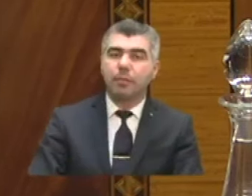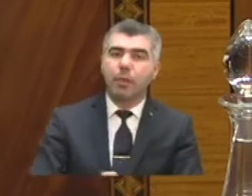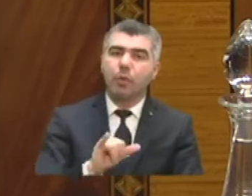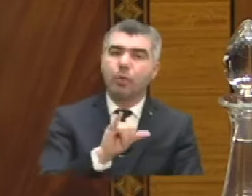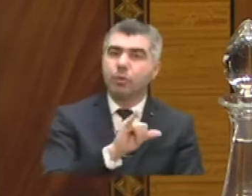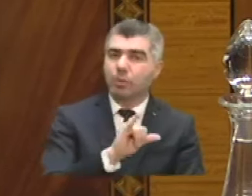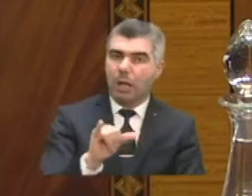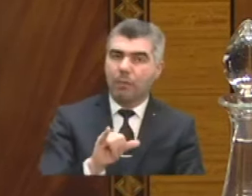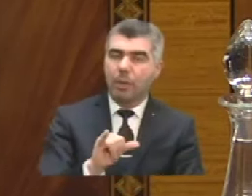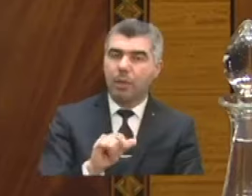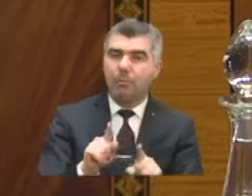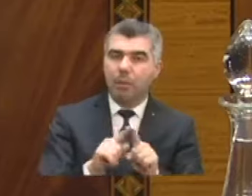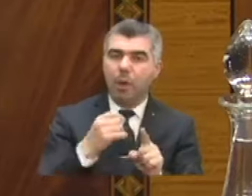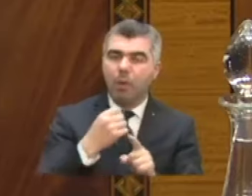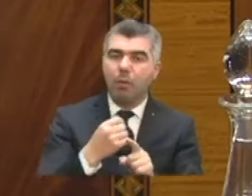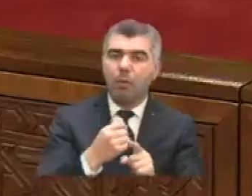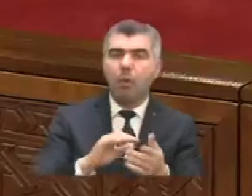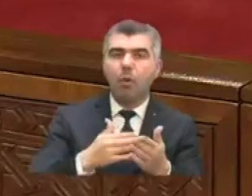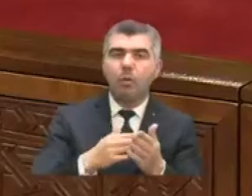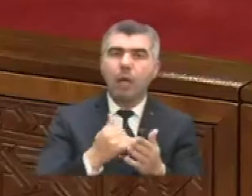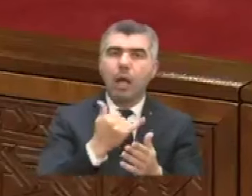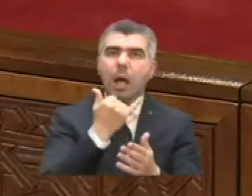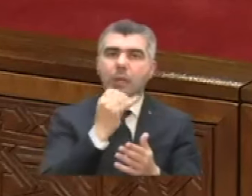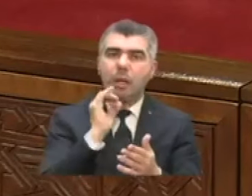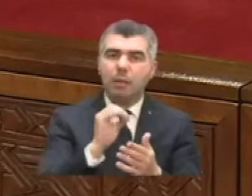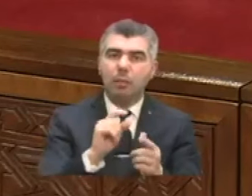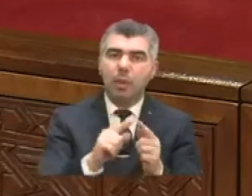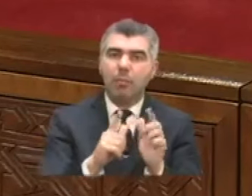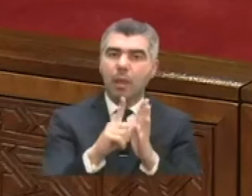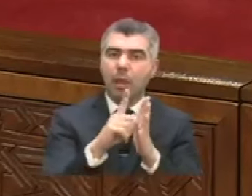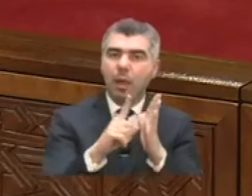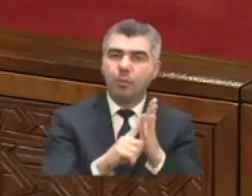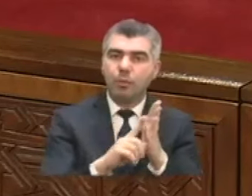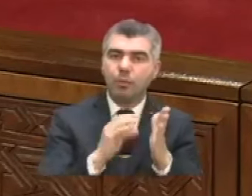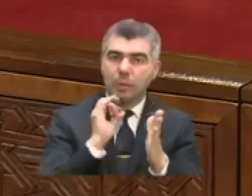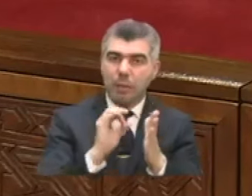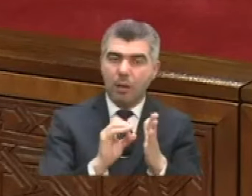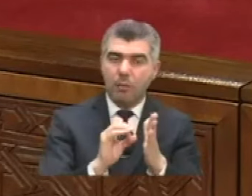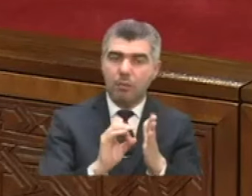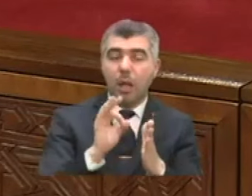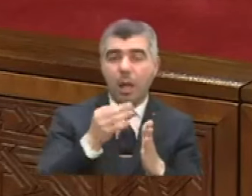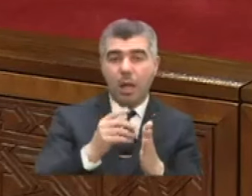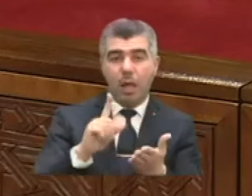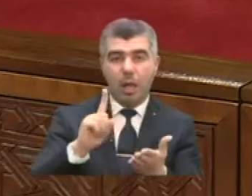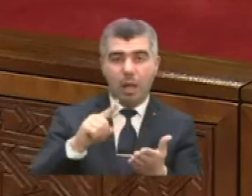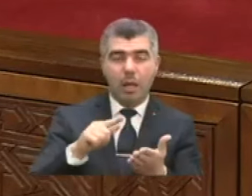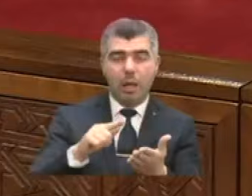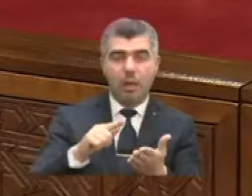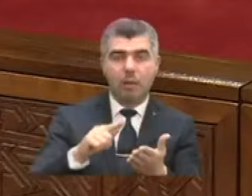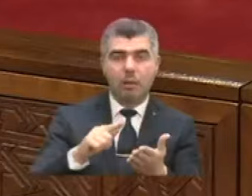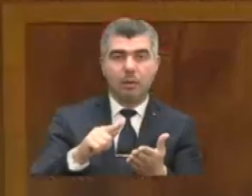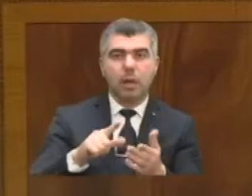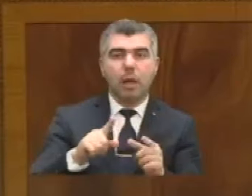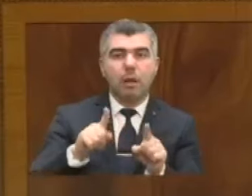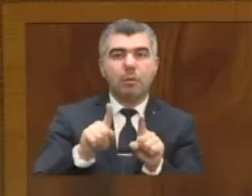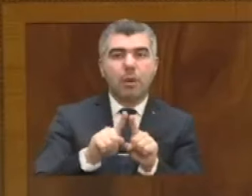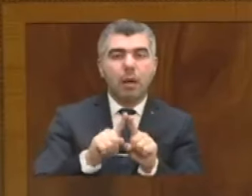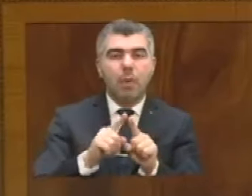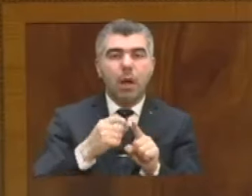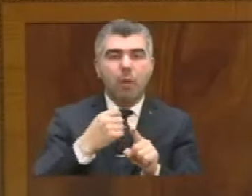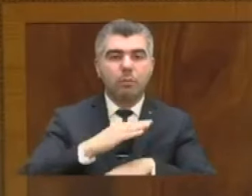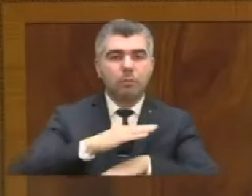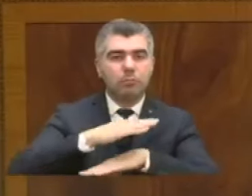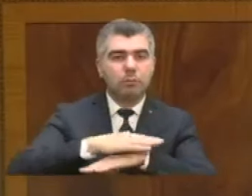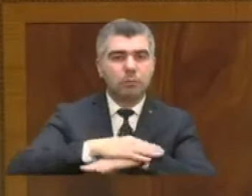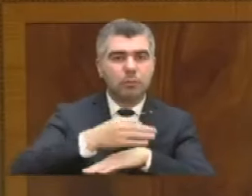تقترن فقط بمخالفة القوانين، بل قد ترتبط أحياناً